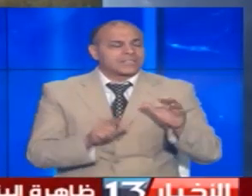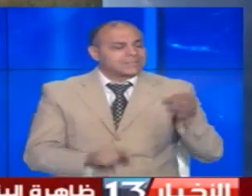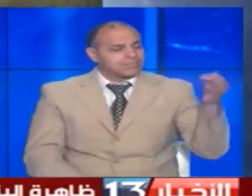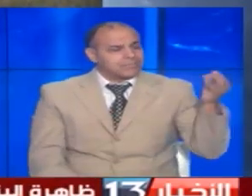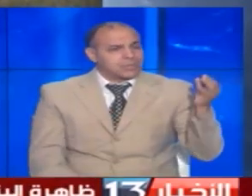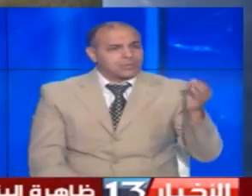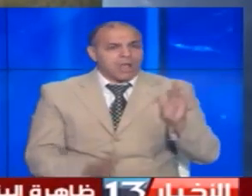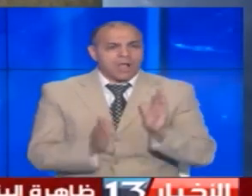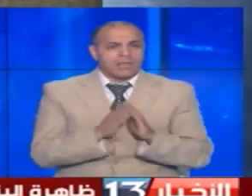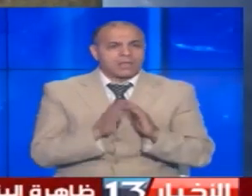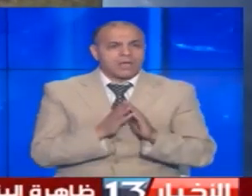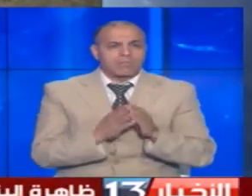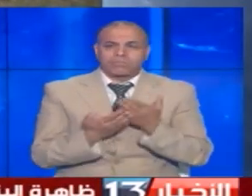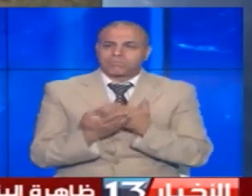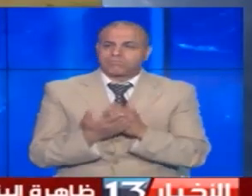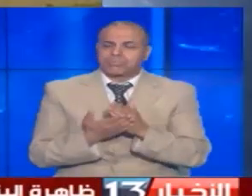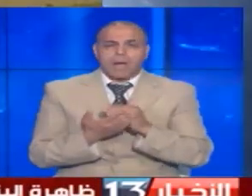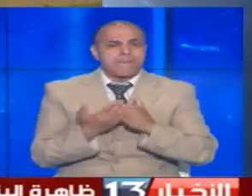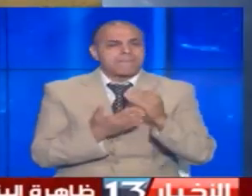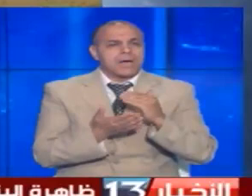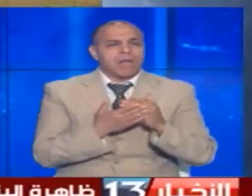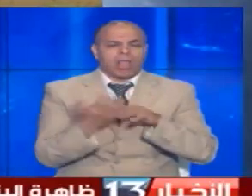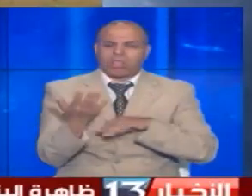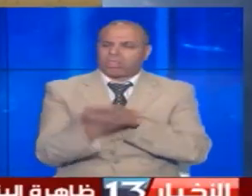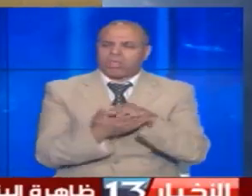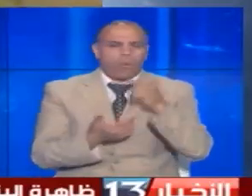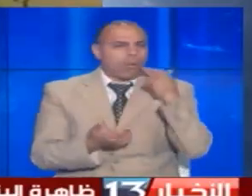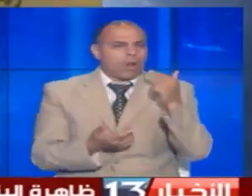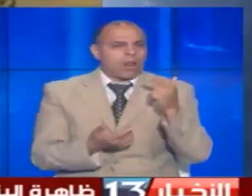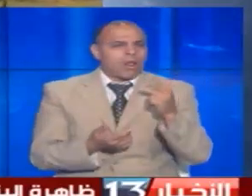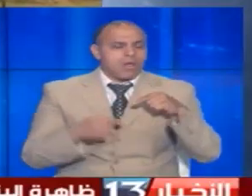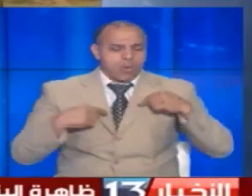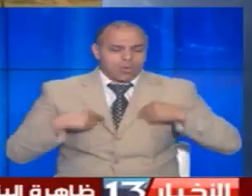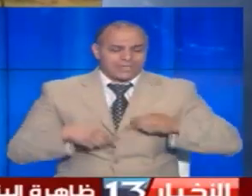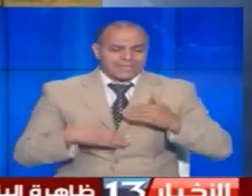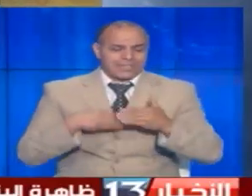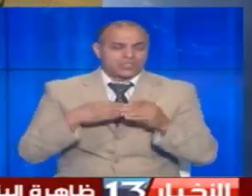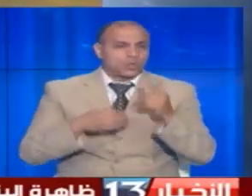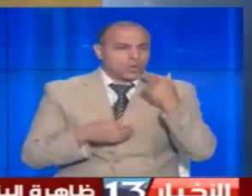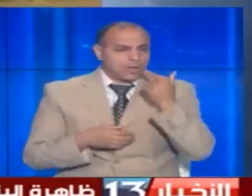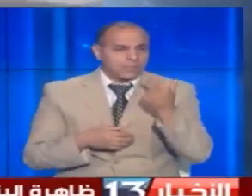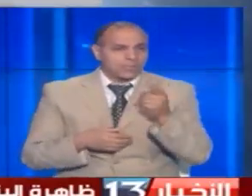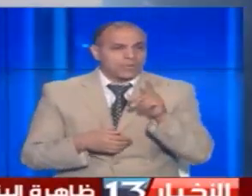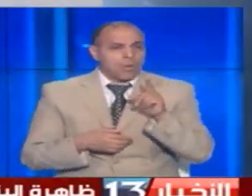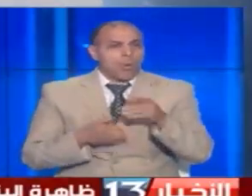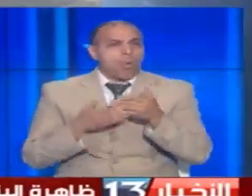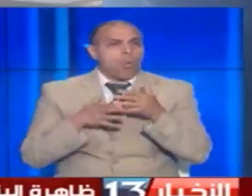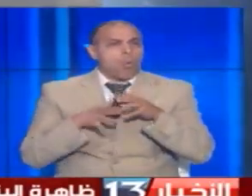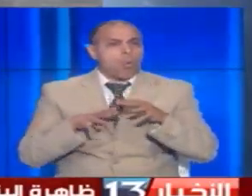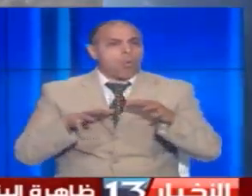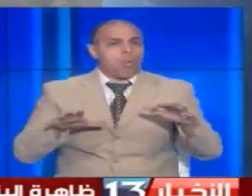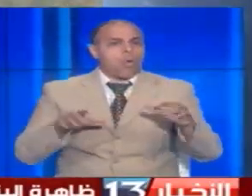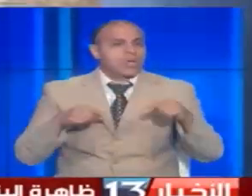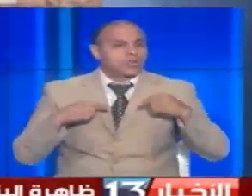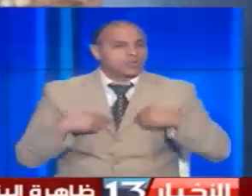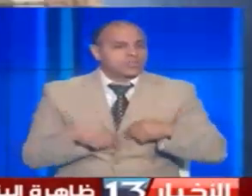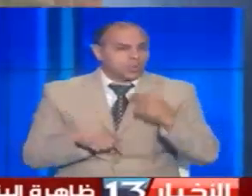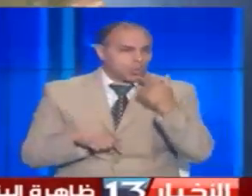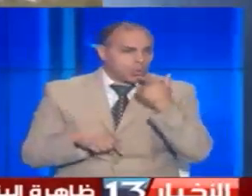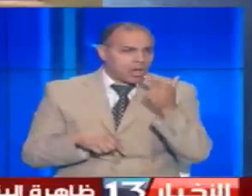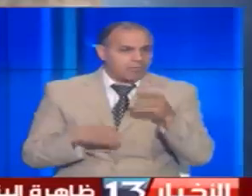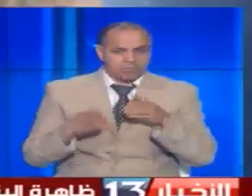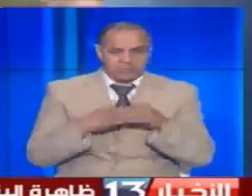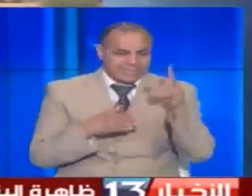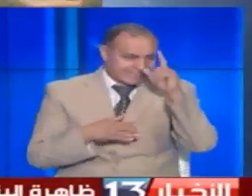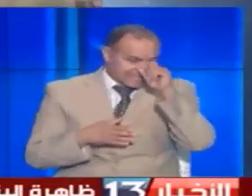المساكين المنجزه هي بناءات فوضويه حسب بوزاره التجهيز رقم كبير وضع الوزاره امام تحدي